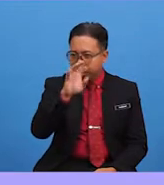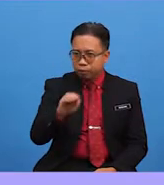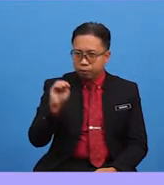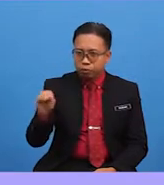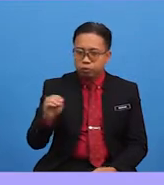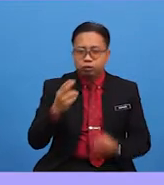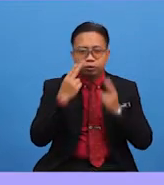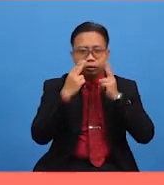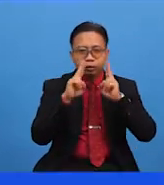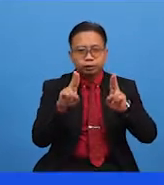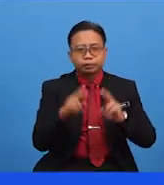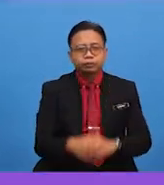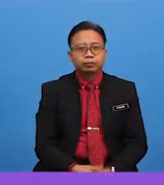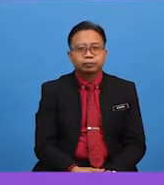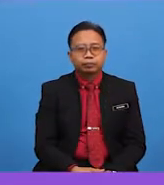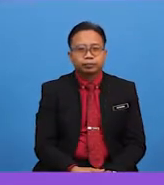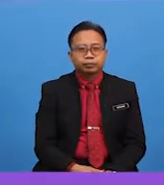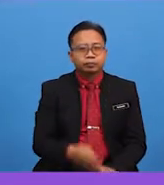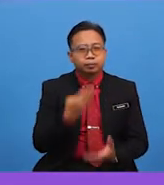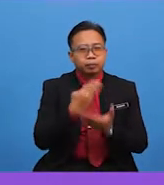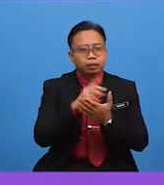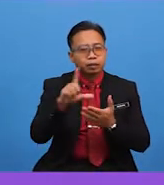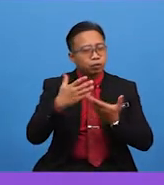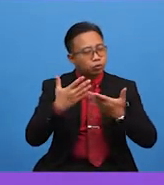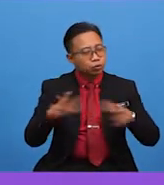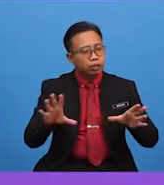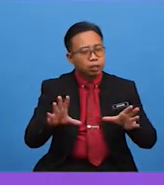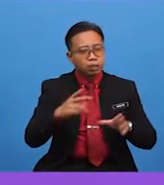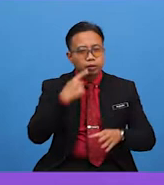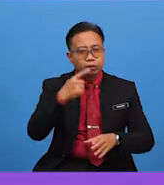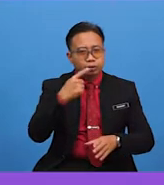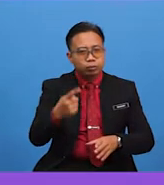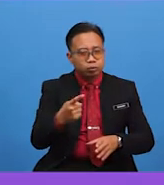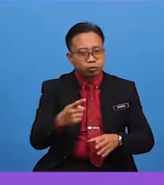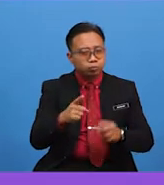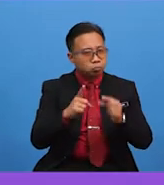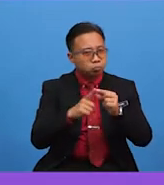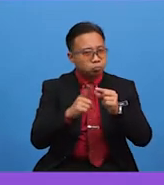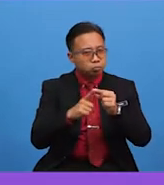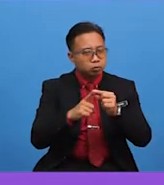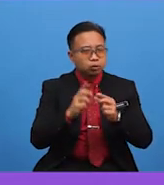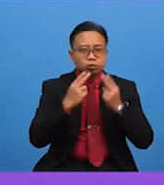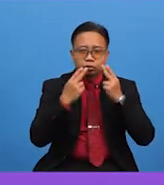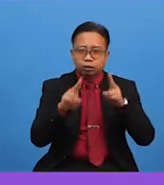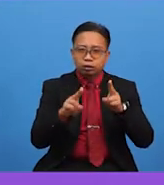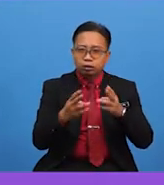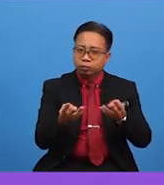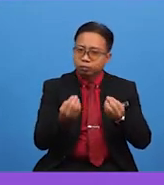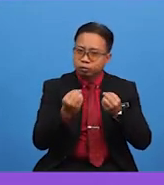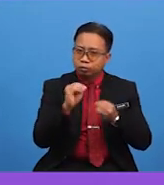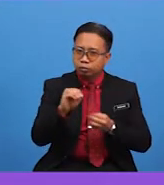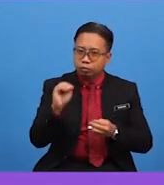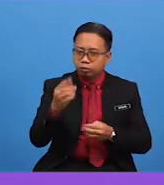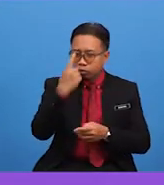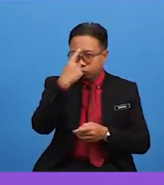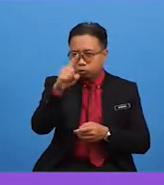pandai murid-murid ustazah. Baiklah, setelah kita menyebut suku kata, ustazah minta